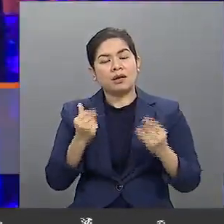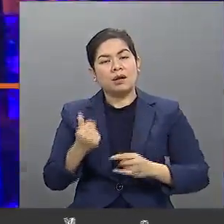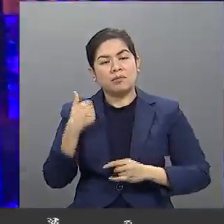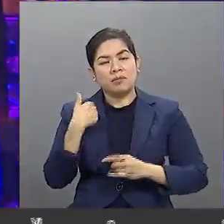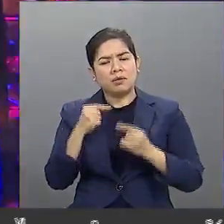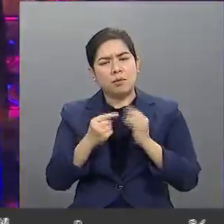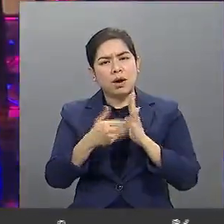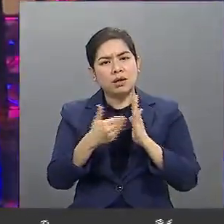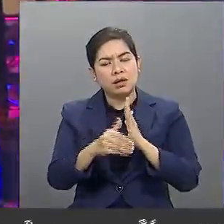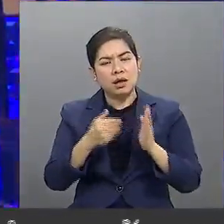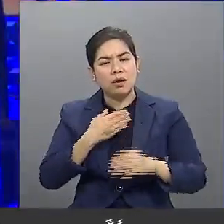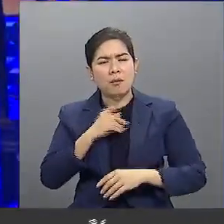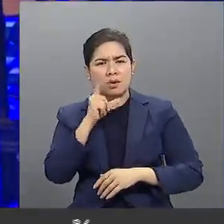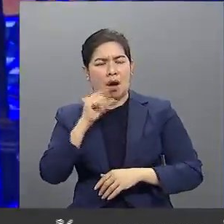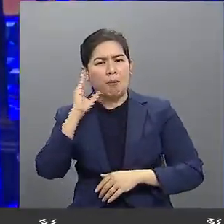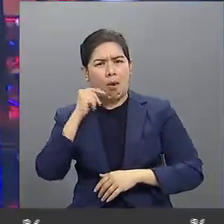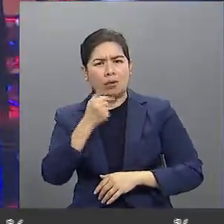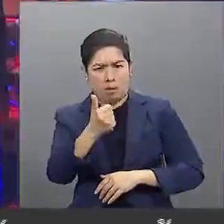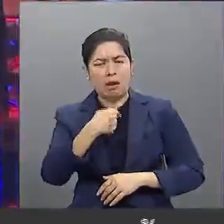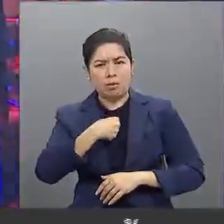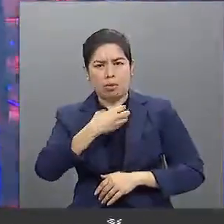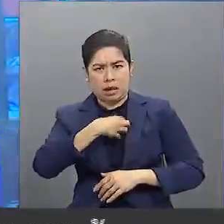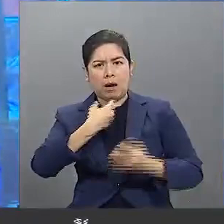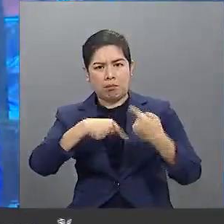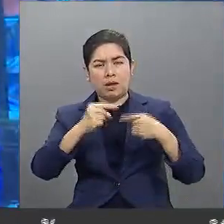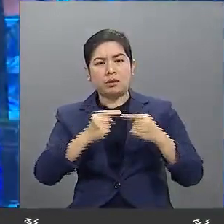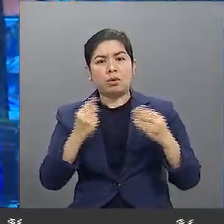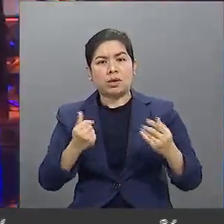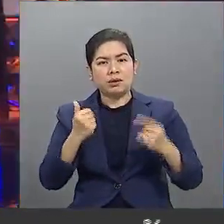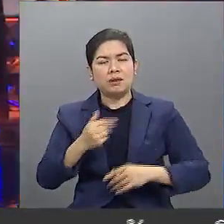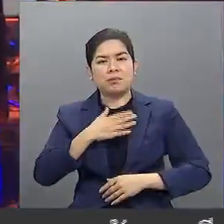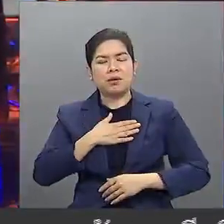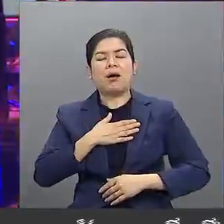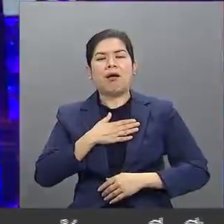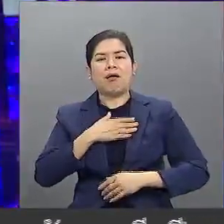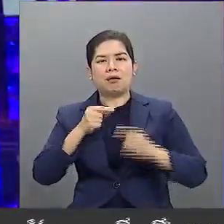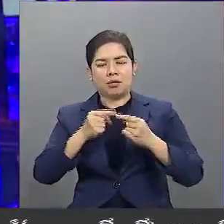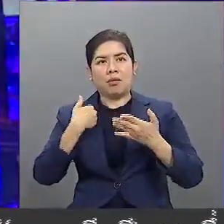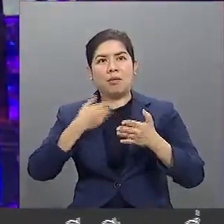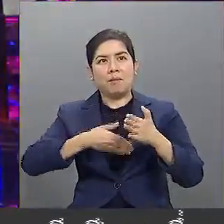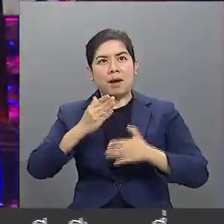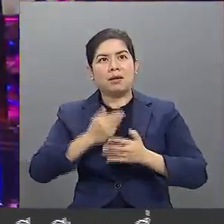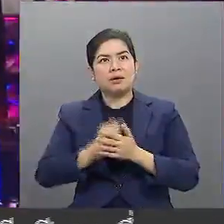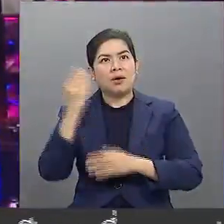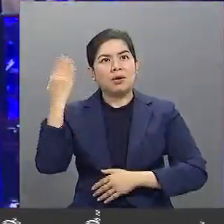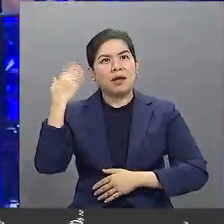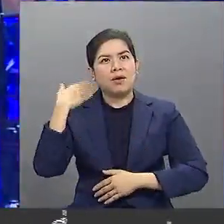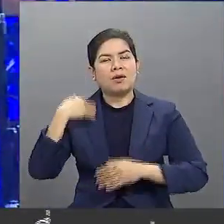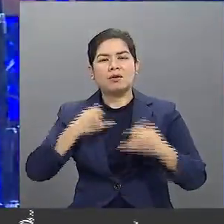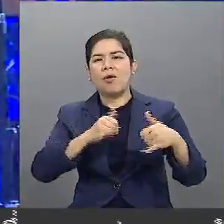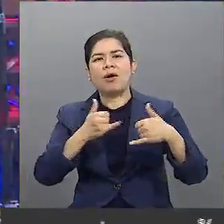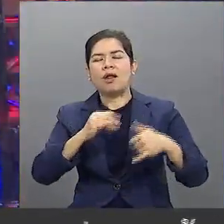เป็นหางเครื่องด้วยลำด้วยเอ้ยเป็นตัวโกงนะคะพี่จะบอกให้พี่เป็นตัวโกงได้เลยตัวโก